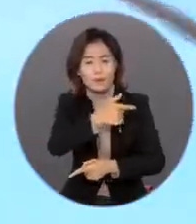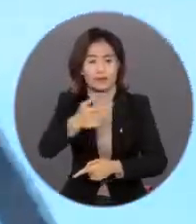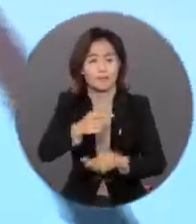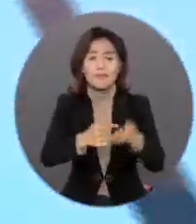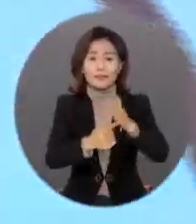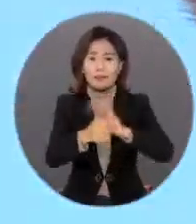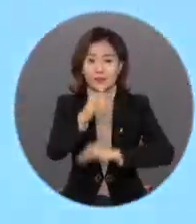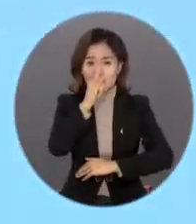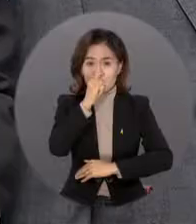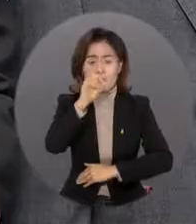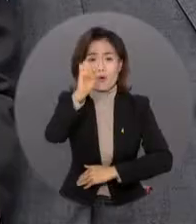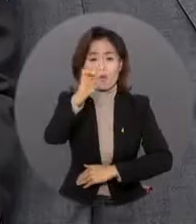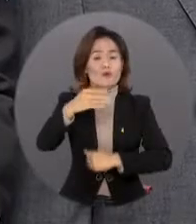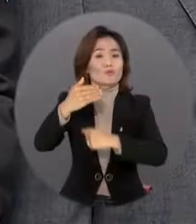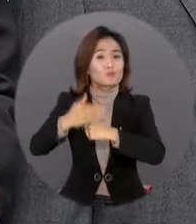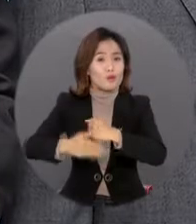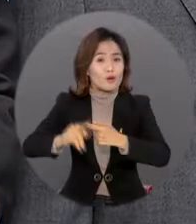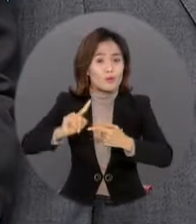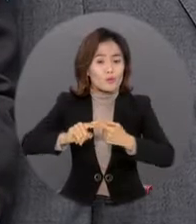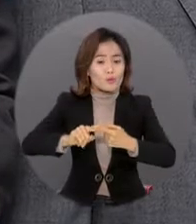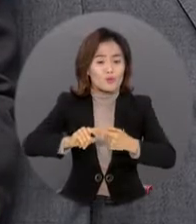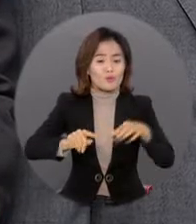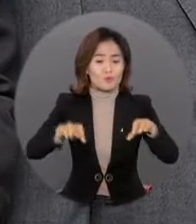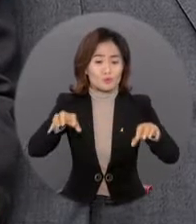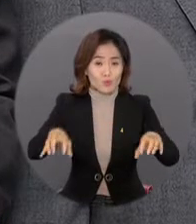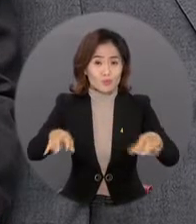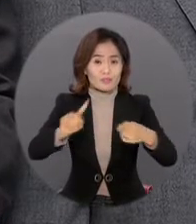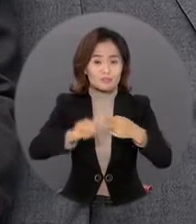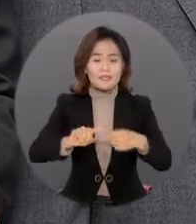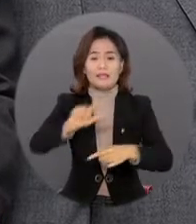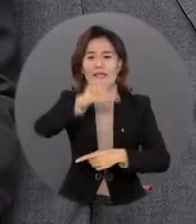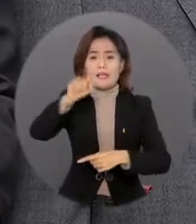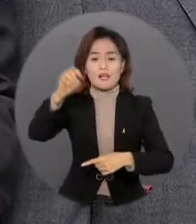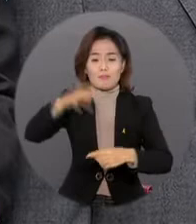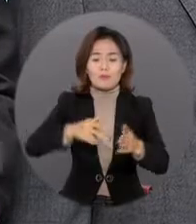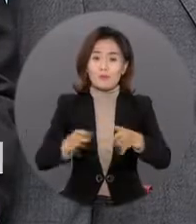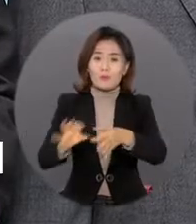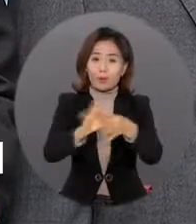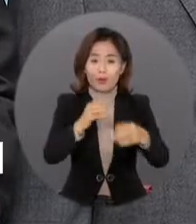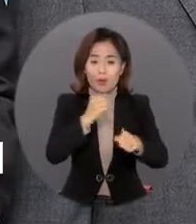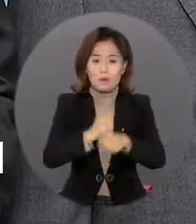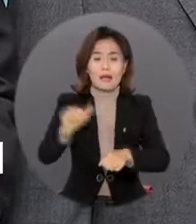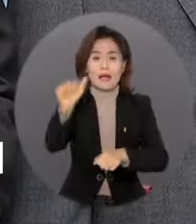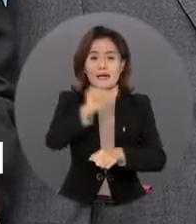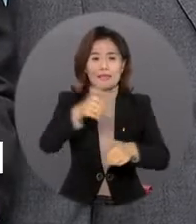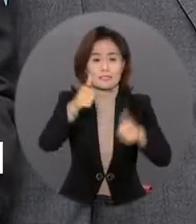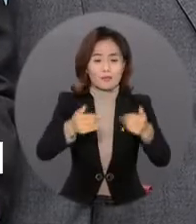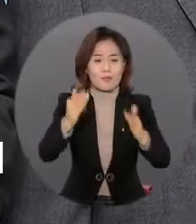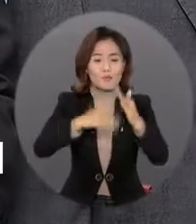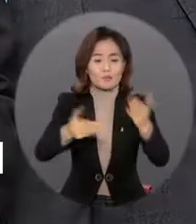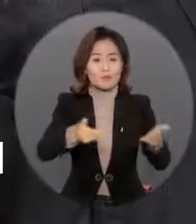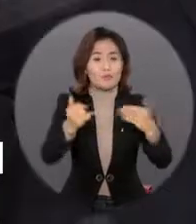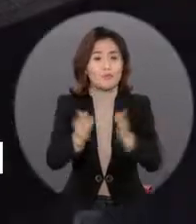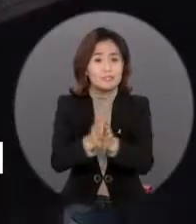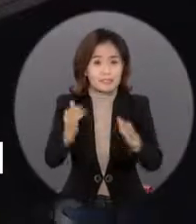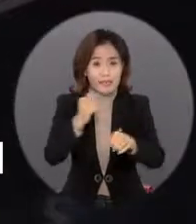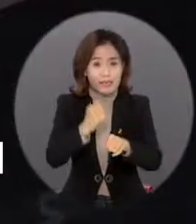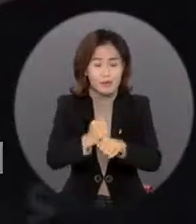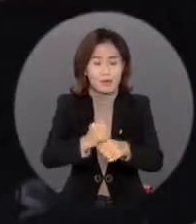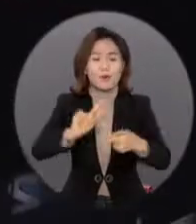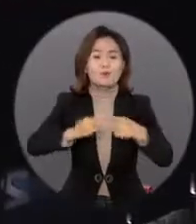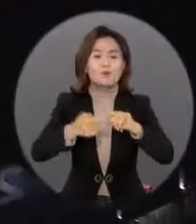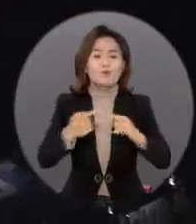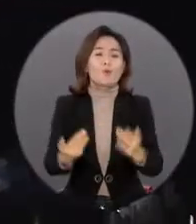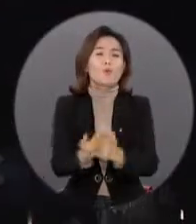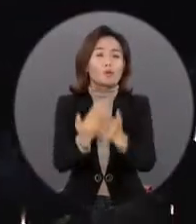있습니다. 광주와 대구, 대구와 광주가 달빛 동맹에 이어 아시안게임 공동 유치에 나서며 비수도권